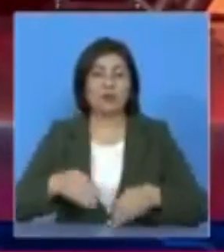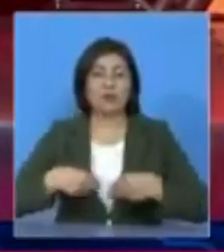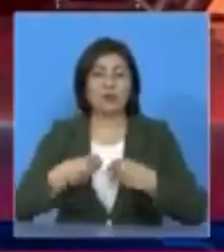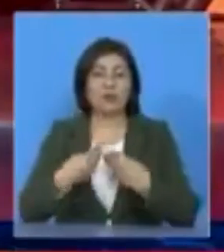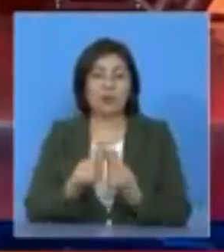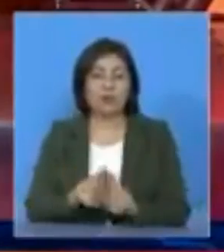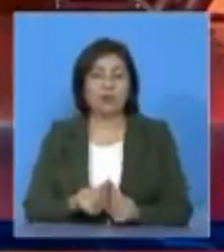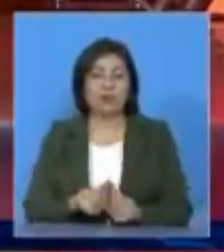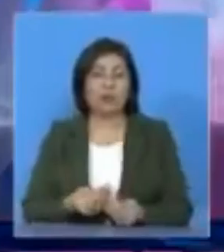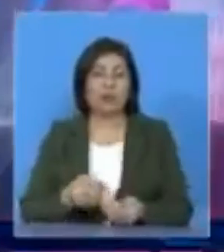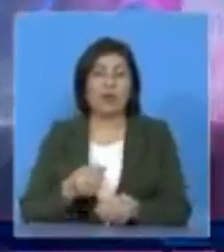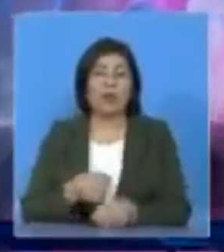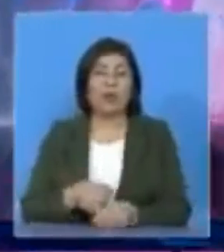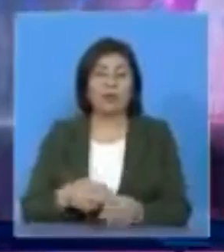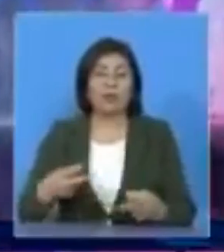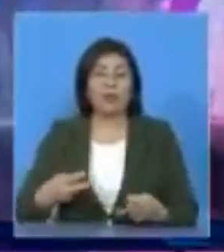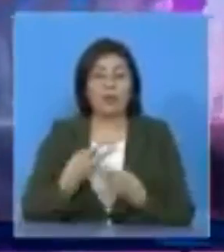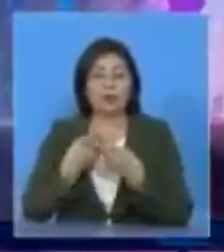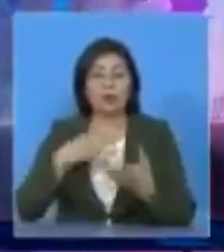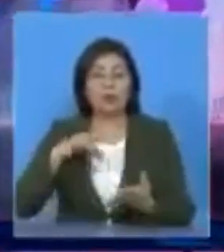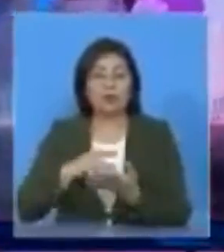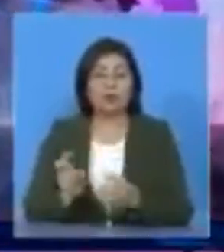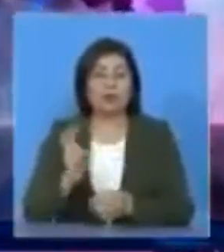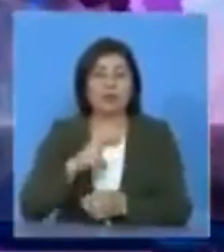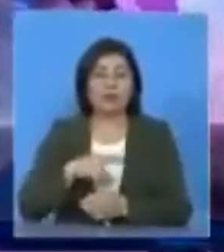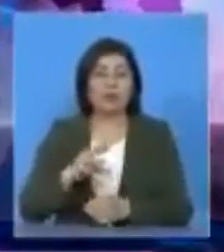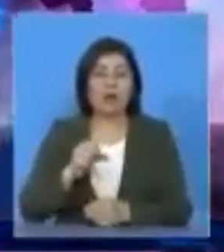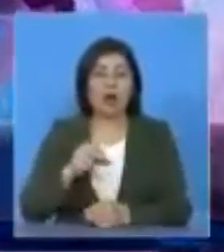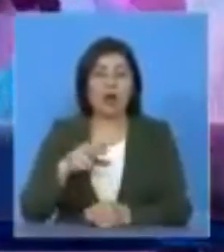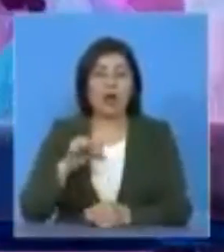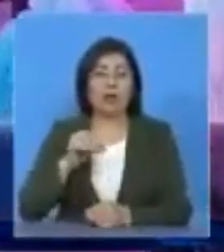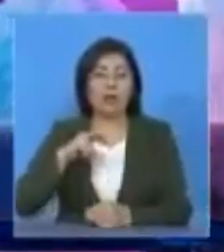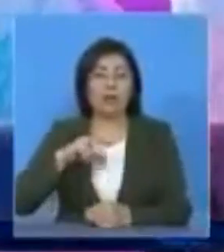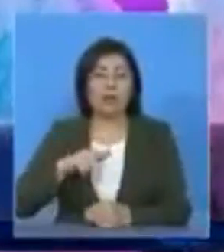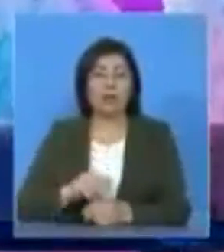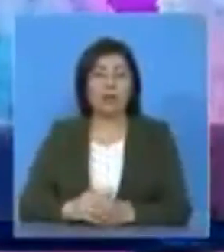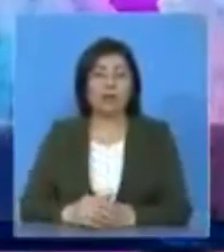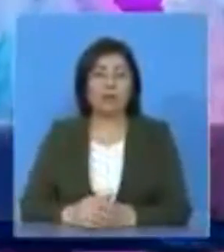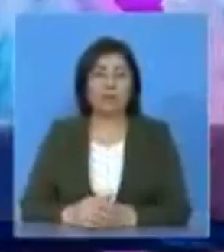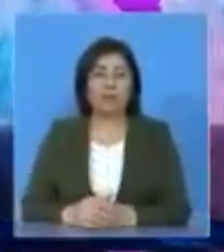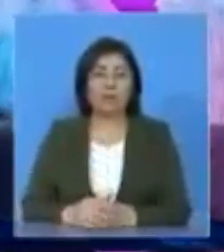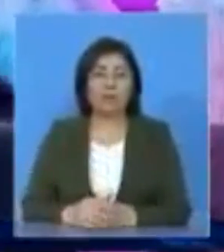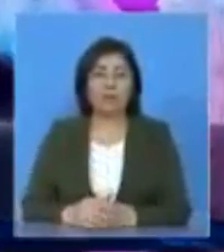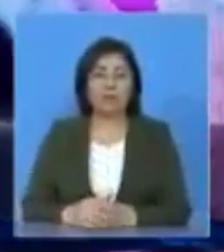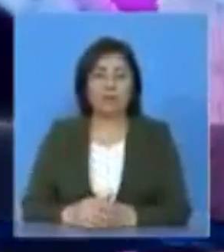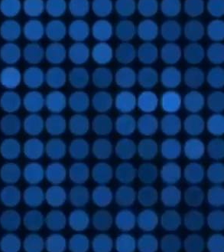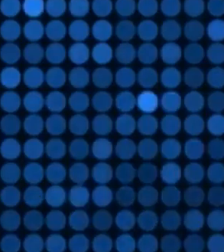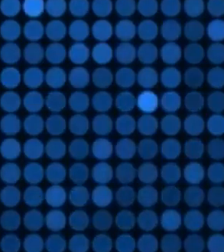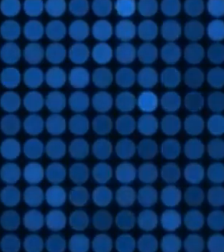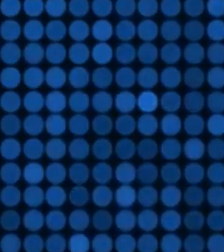представилась скромной девочке из Нур-Султана. Динара Абдуалиева, Медет Худайберген, телеканал «Актобе».